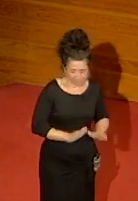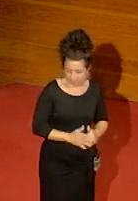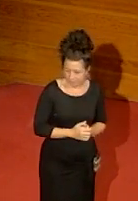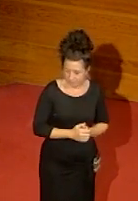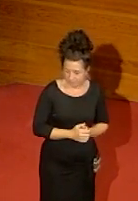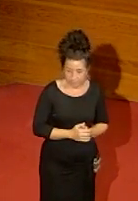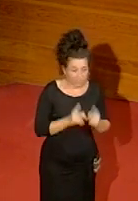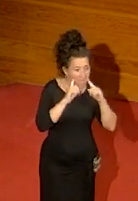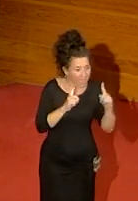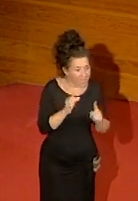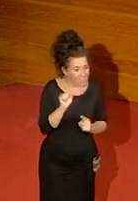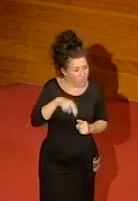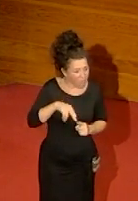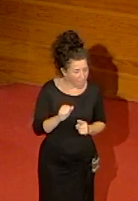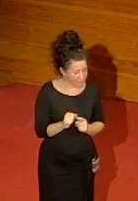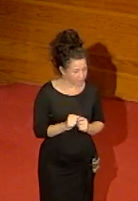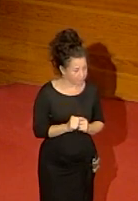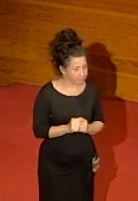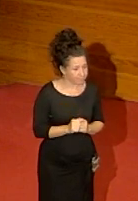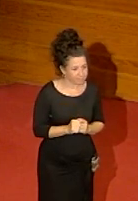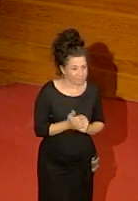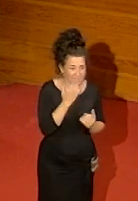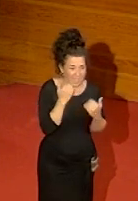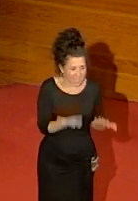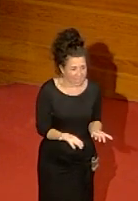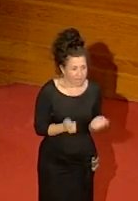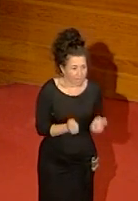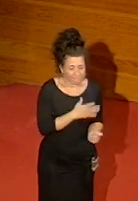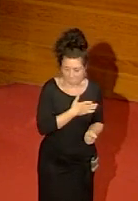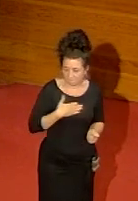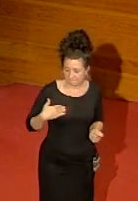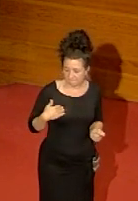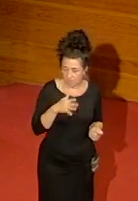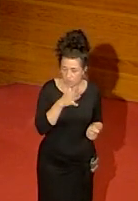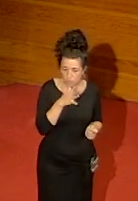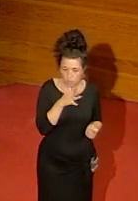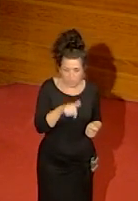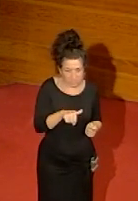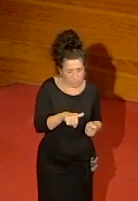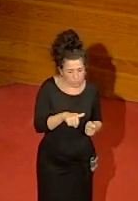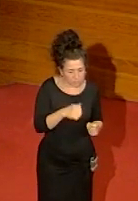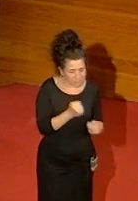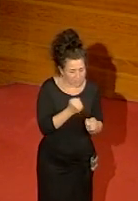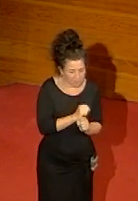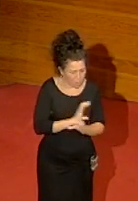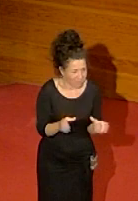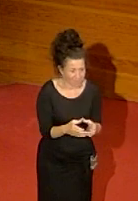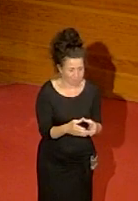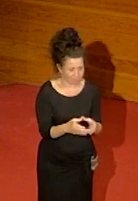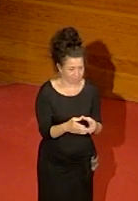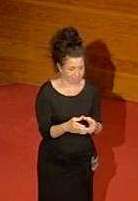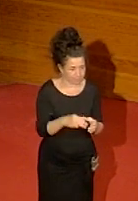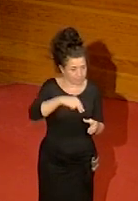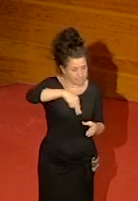Anaren kasua, ez? Eta hau adibide bezala jarri nahi dizuet, ze hau talde lan bat izan zen, ez? Mikel